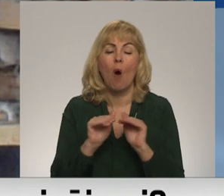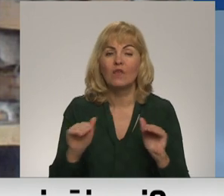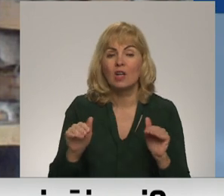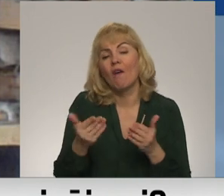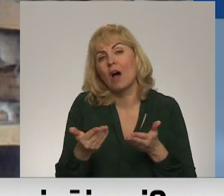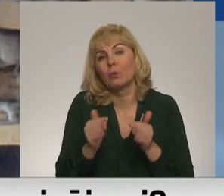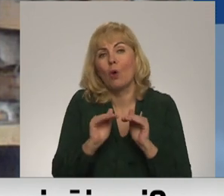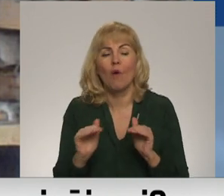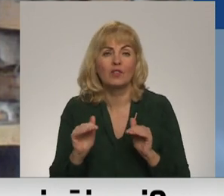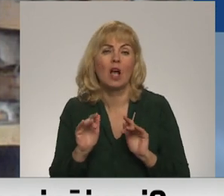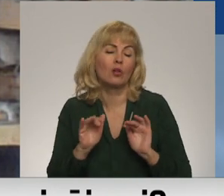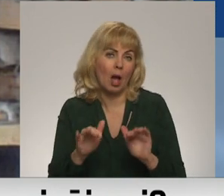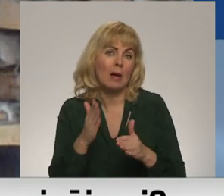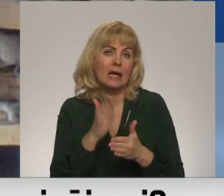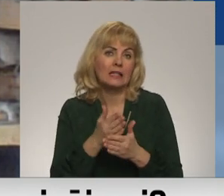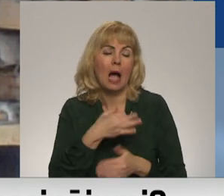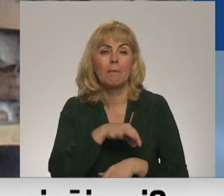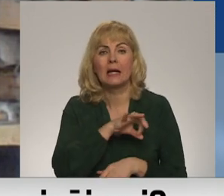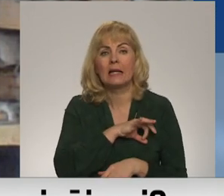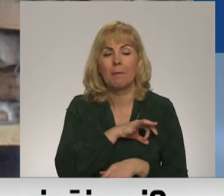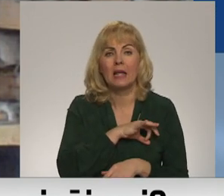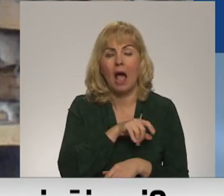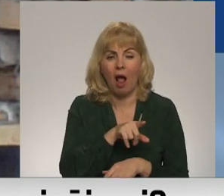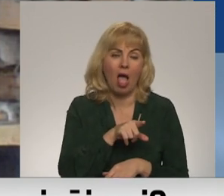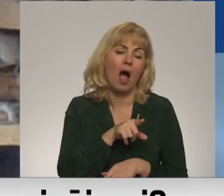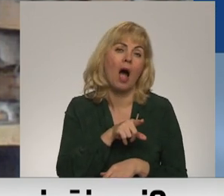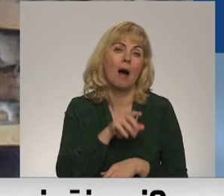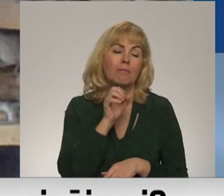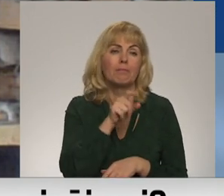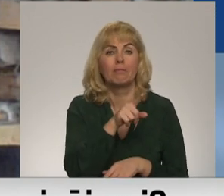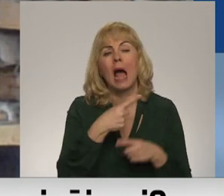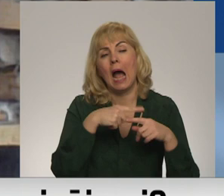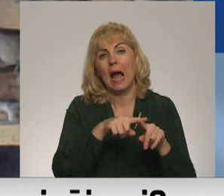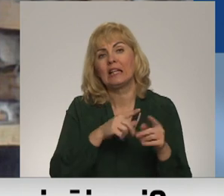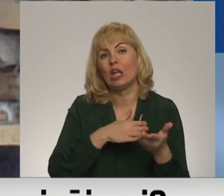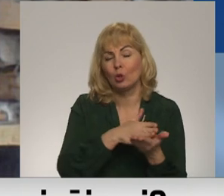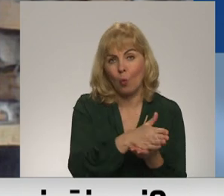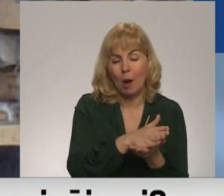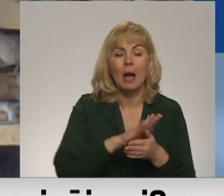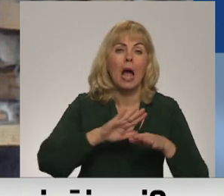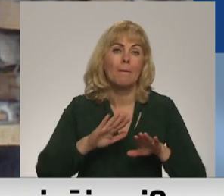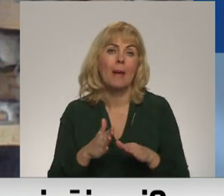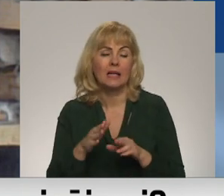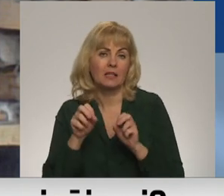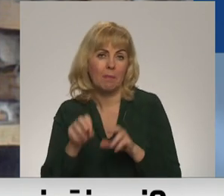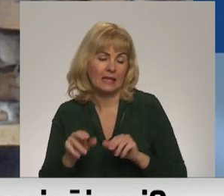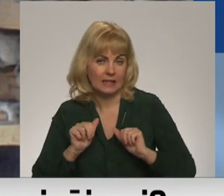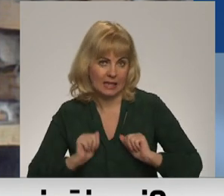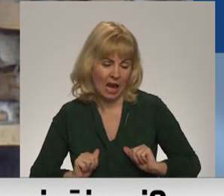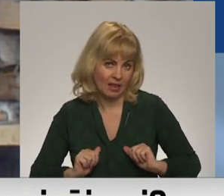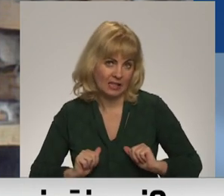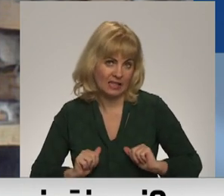varbūt oficiāls darījums starp kriminālajām aprindām IT jomā un savukārt šiem spēcdienestiem.